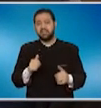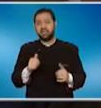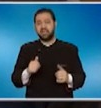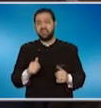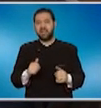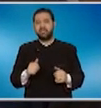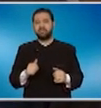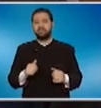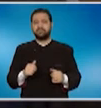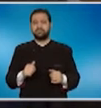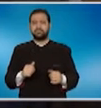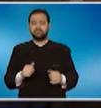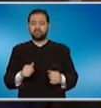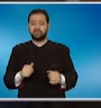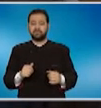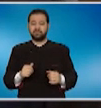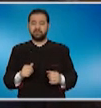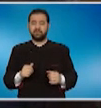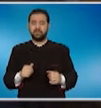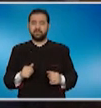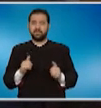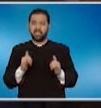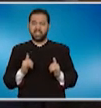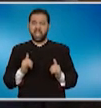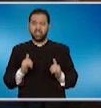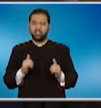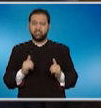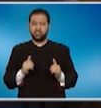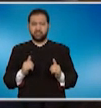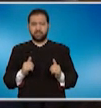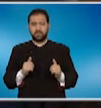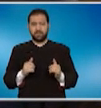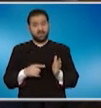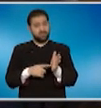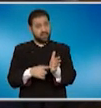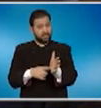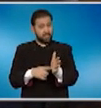adică relaționarea pe orizontal. De aici deducem faptul că